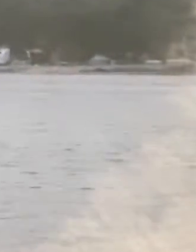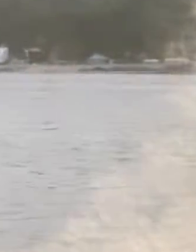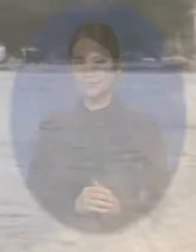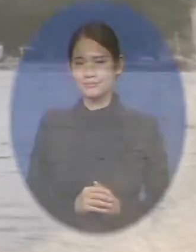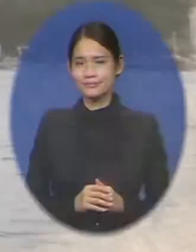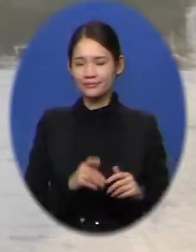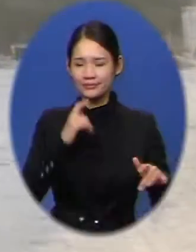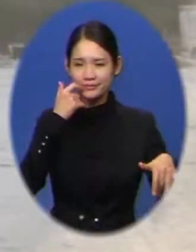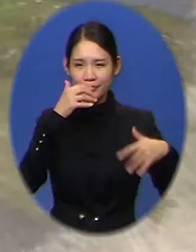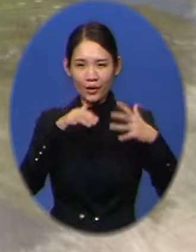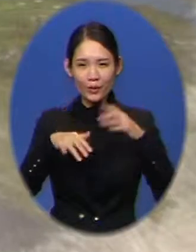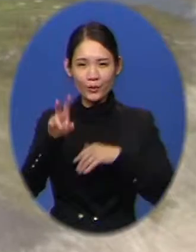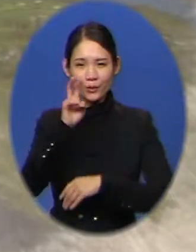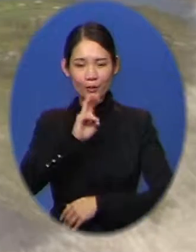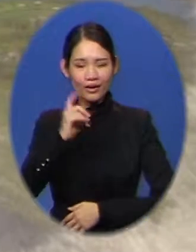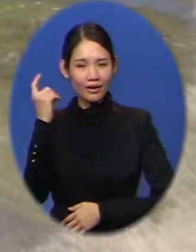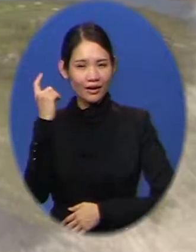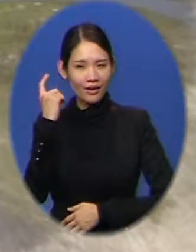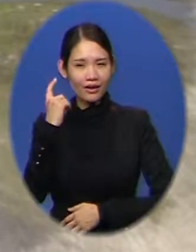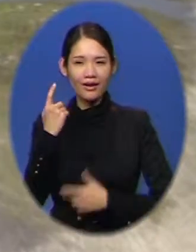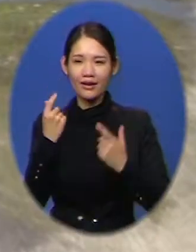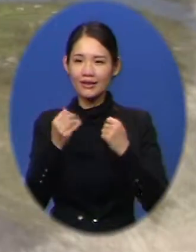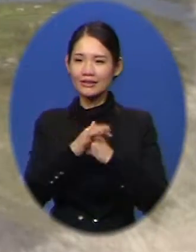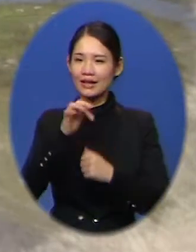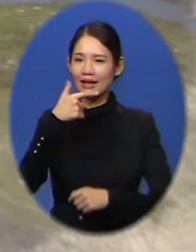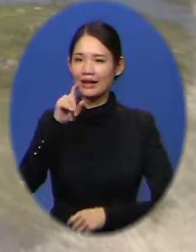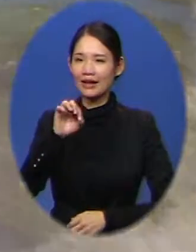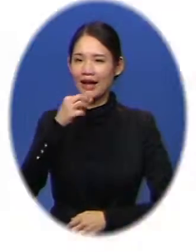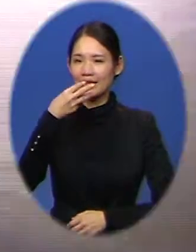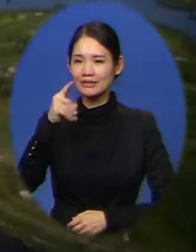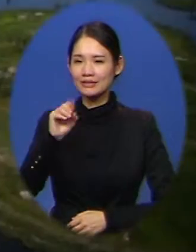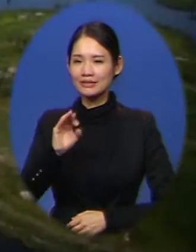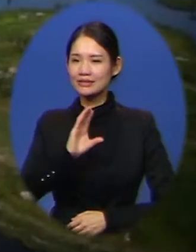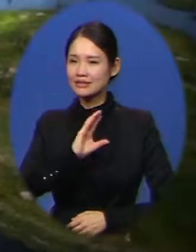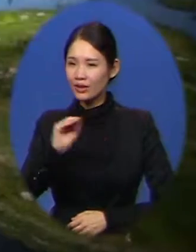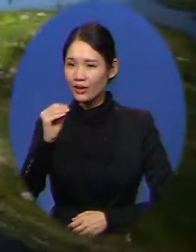푸른 파도의 노래가 들려오는 강릉으로 떠납니다.